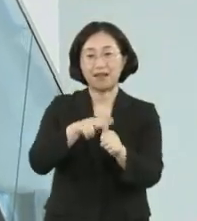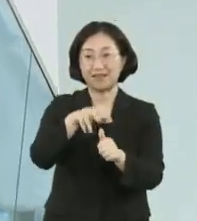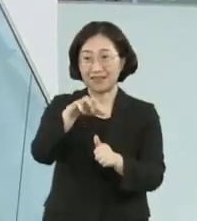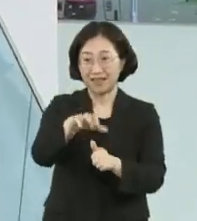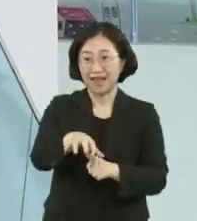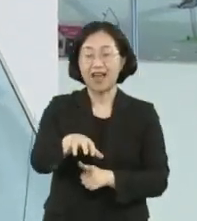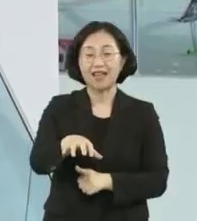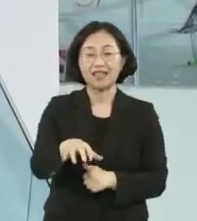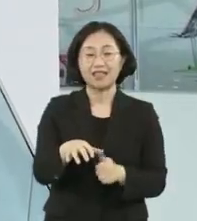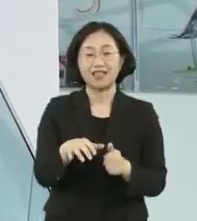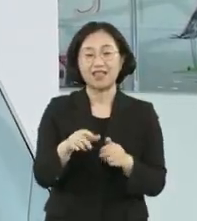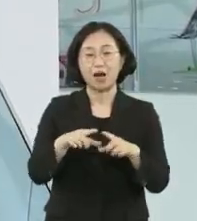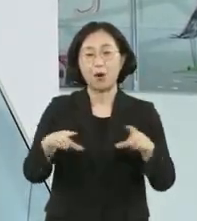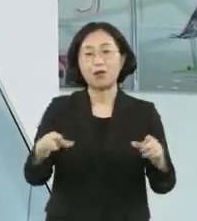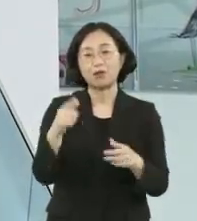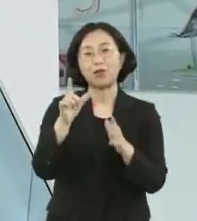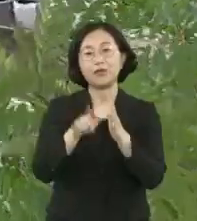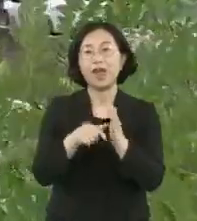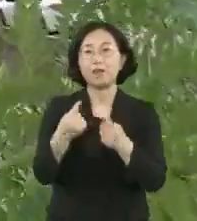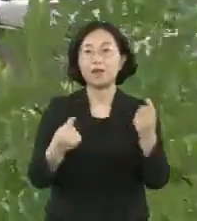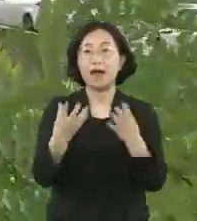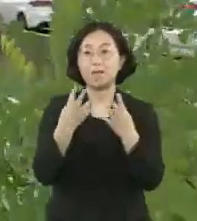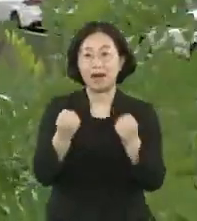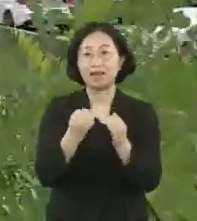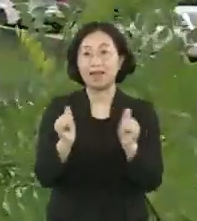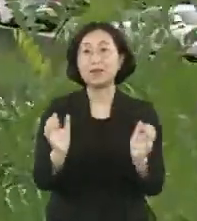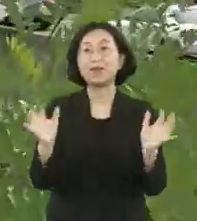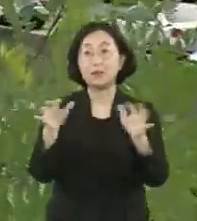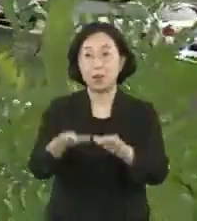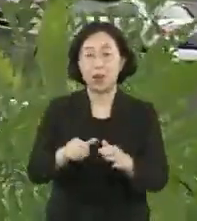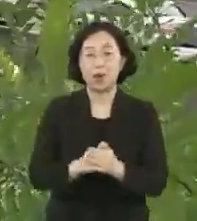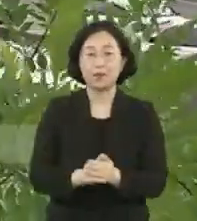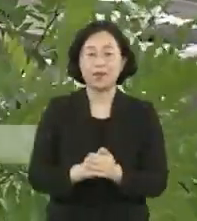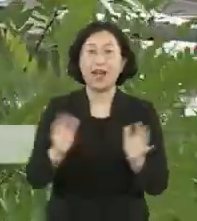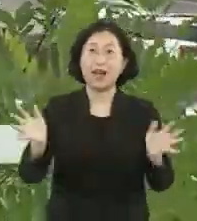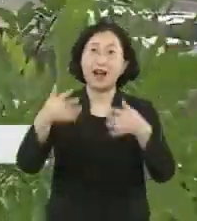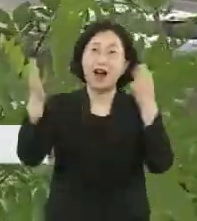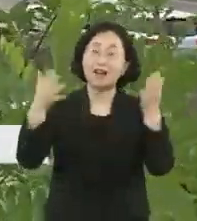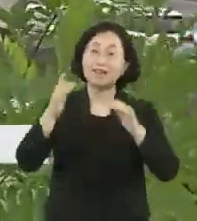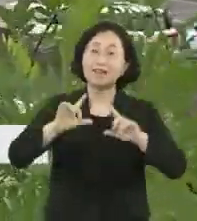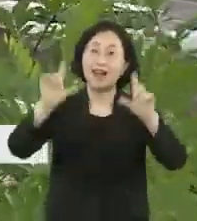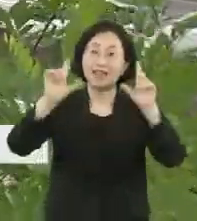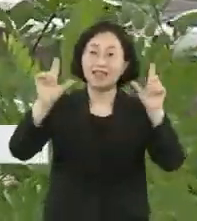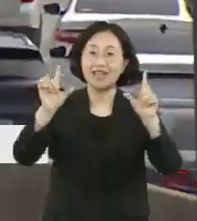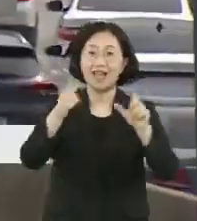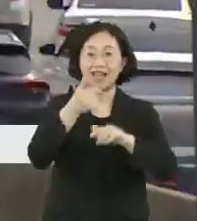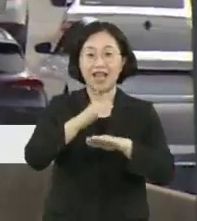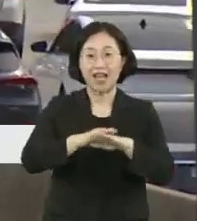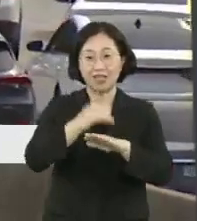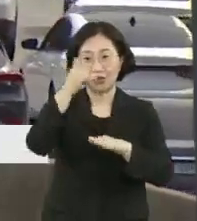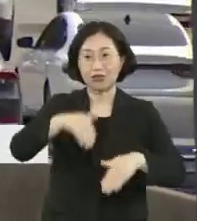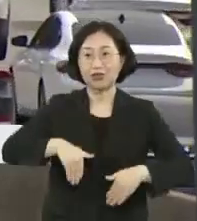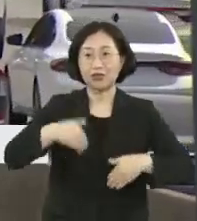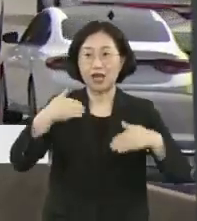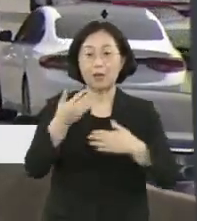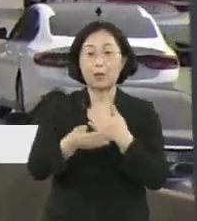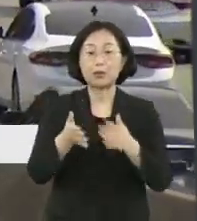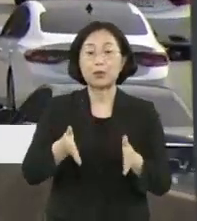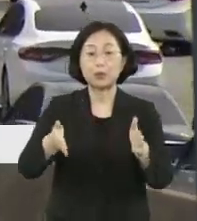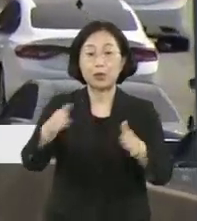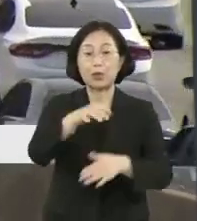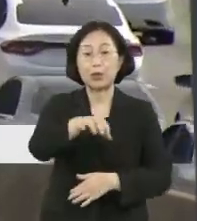많은 쇼핑객들이 찾았습니다. 성큼 다가온 가을 날씨 속에 대전과 충남 지역 고속도로